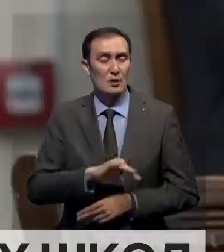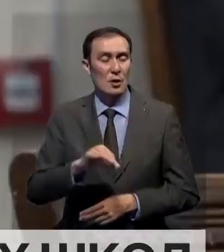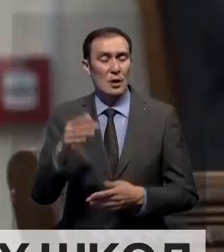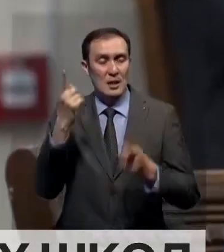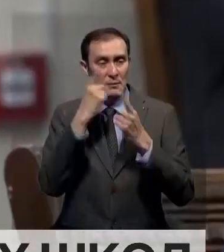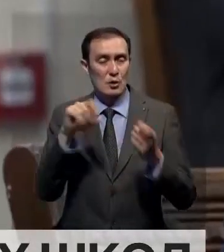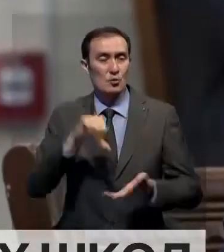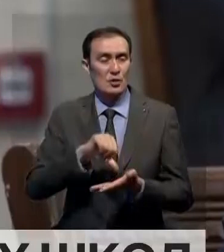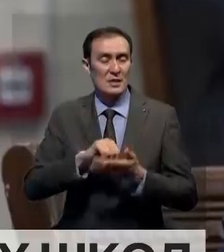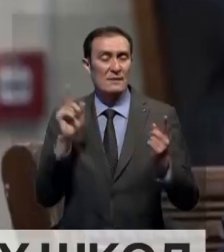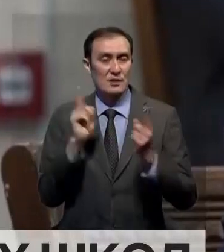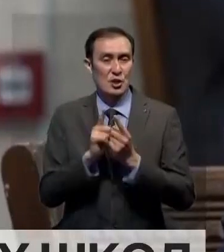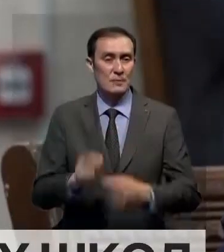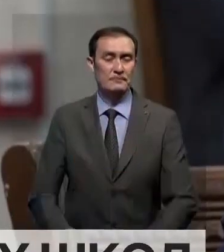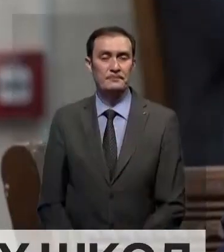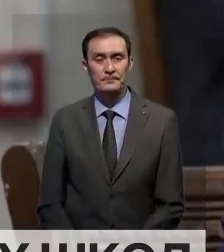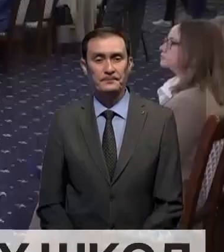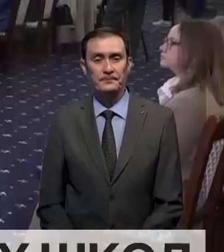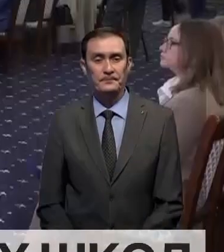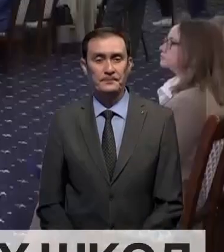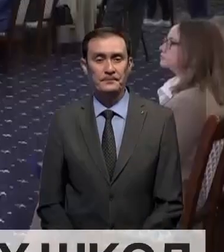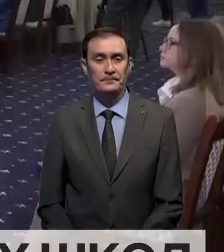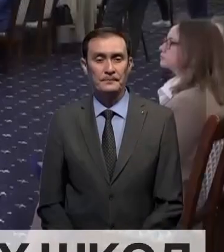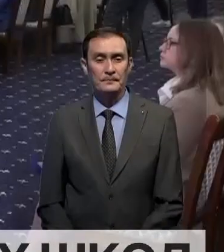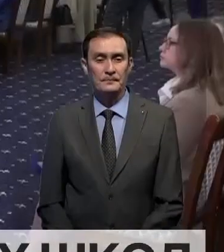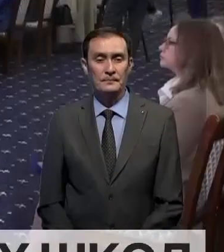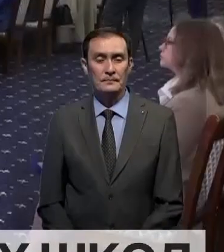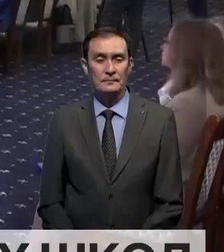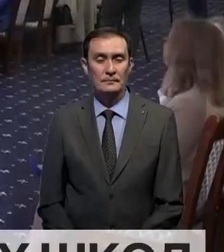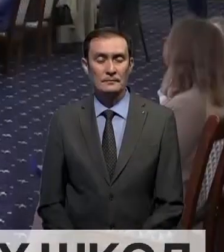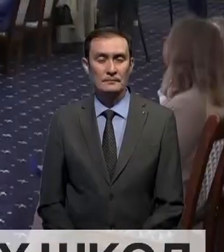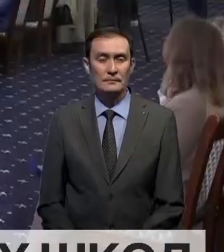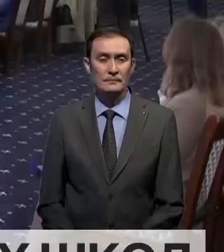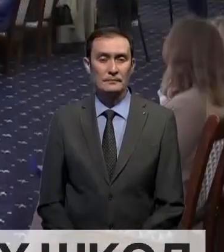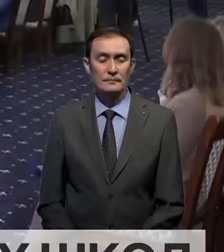участники встречи. Нургуль Ахметова, Куныш Казбеков, Хабар 24, Североказахстанская область.